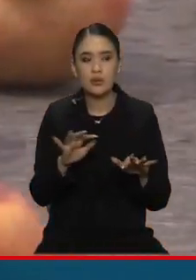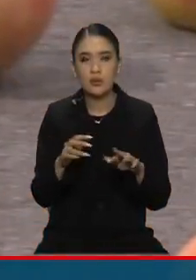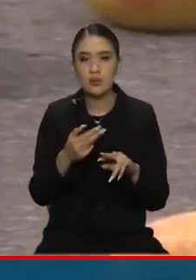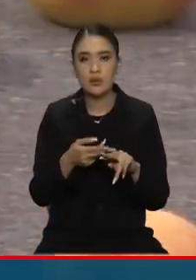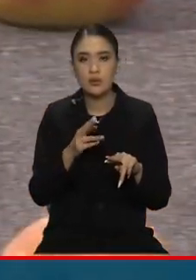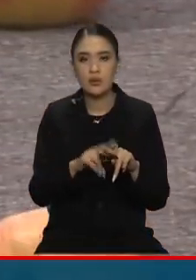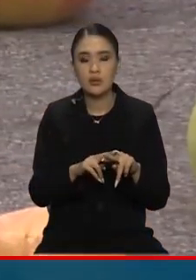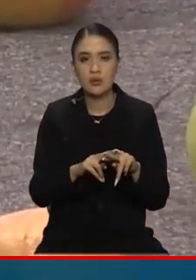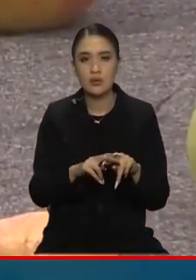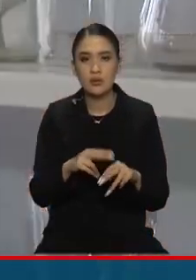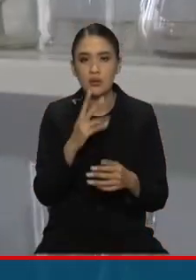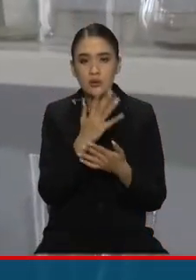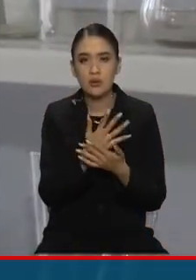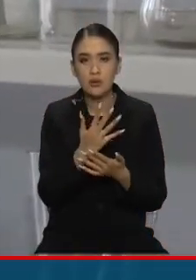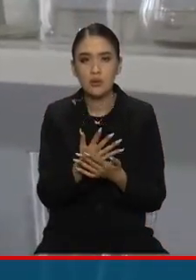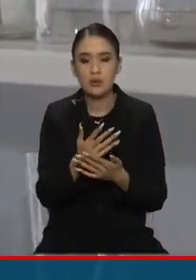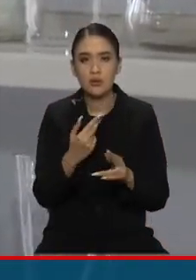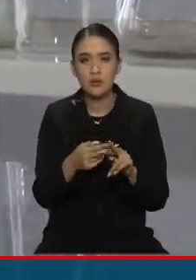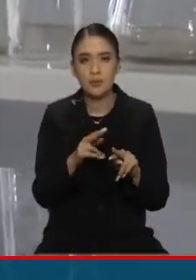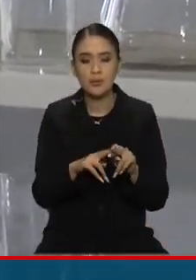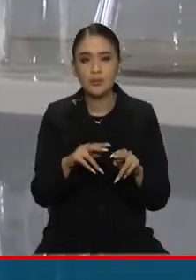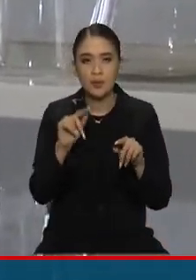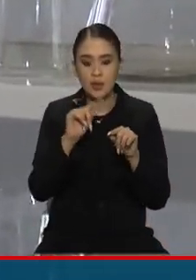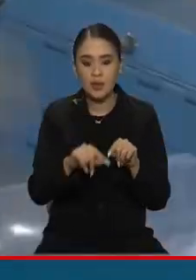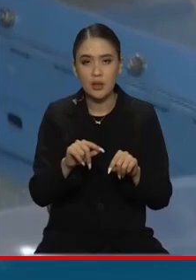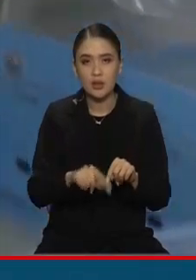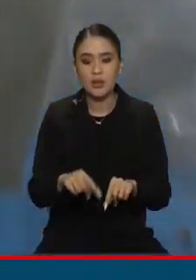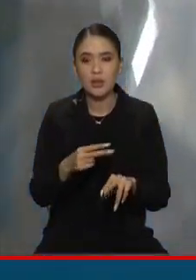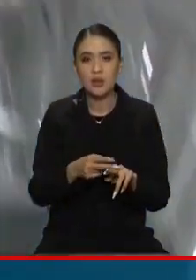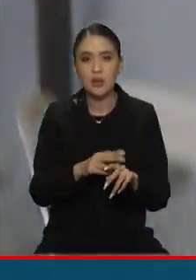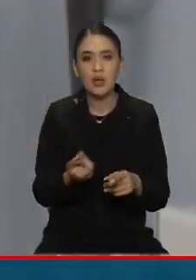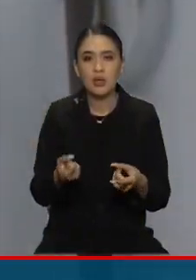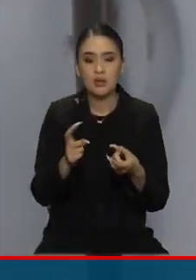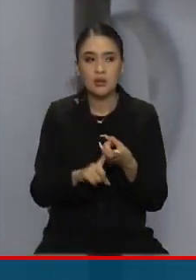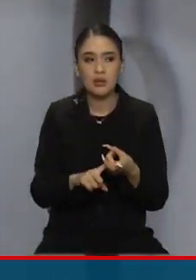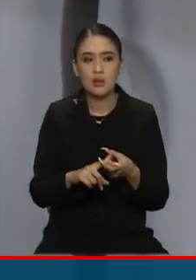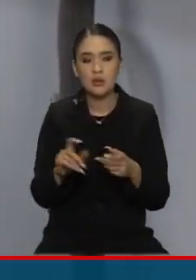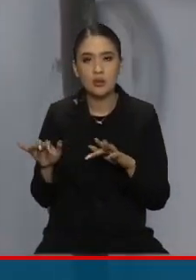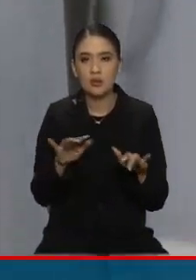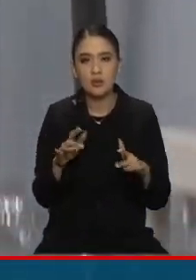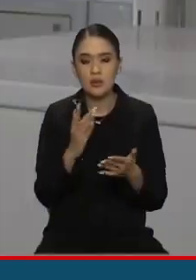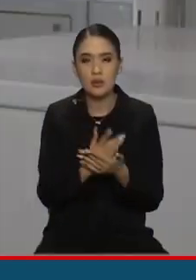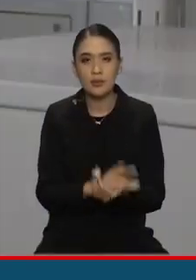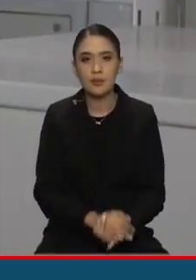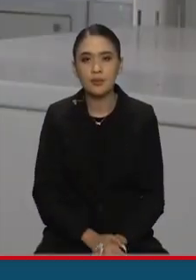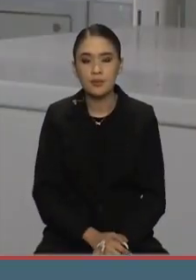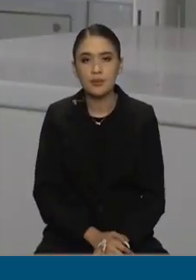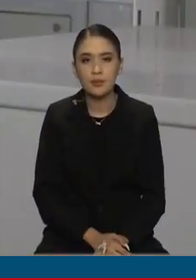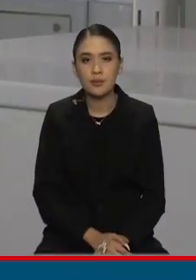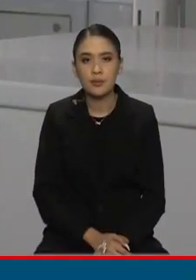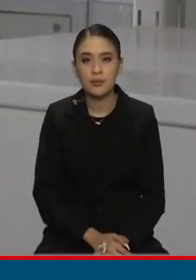кездесетін инфекциялық вирустармен байланыстырады. Ал бұл зертханада дәл осы ауруларға қатысты зерттеулер жүргізіледі. Когда